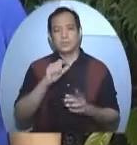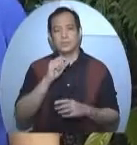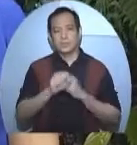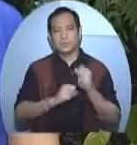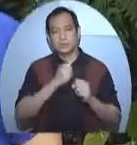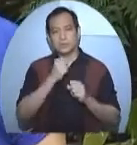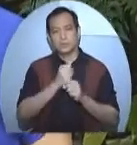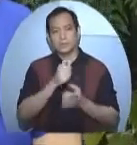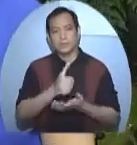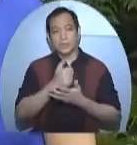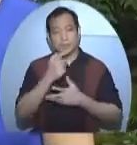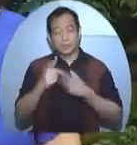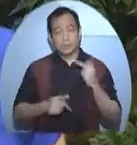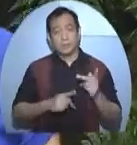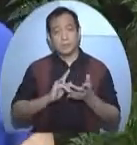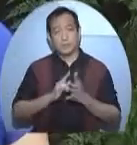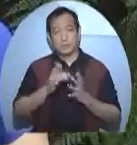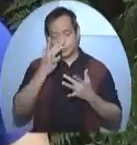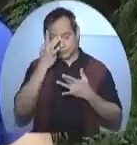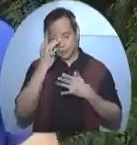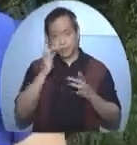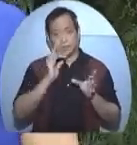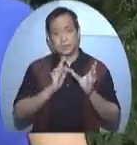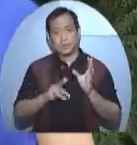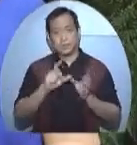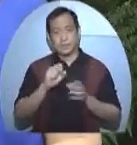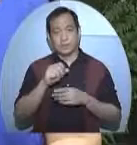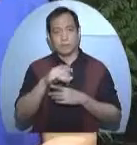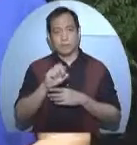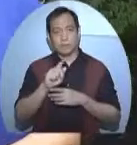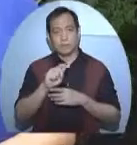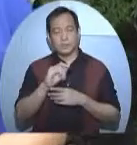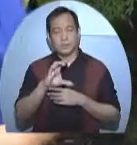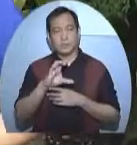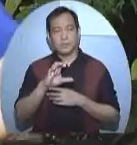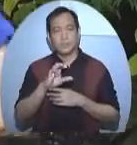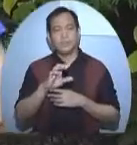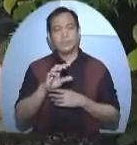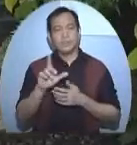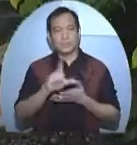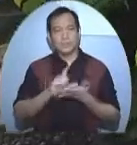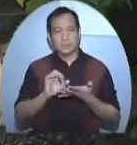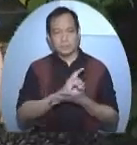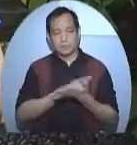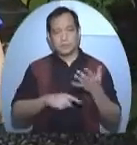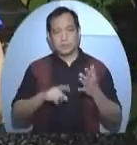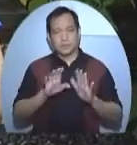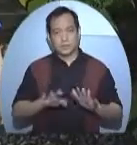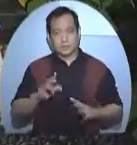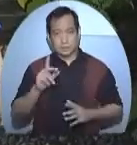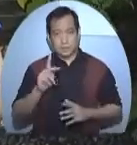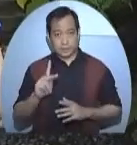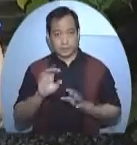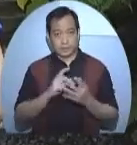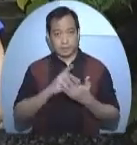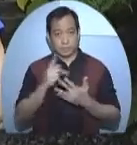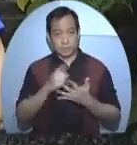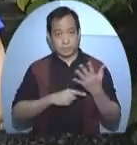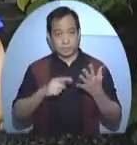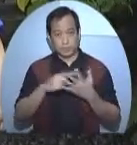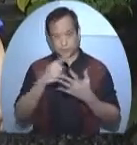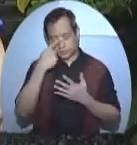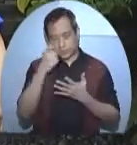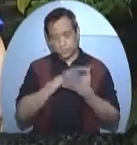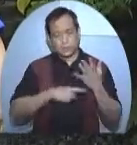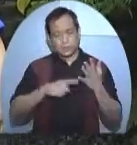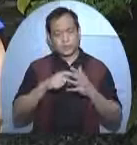Mahigit 20 taon nang tumutulong sa mga batang may sakit na acute lymphocytic leukemia ang Batang K program. Dahil sa